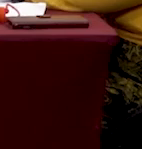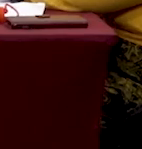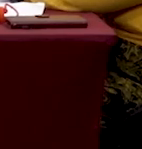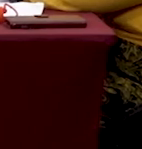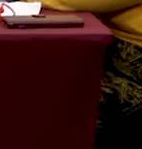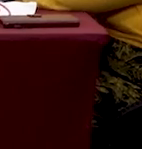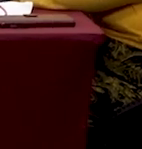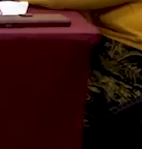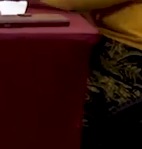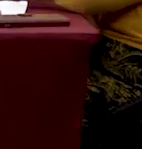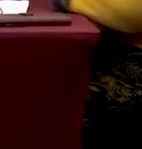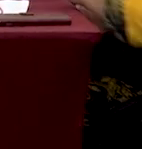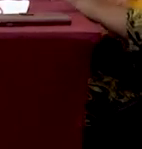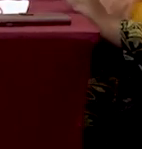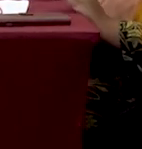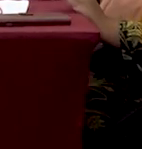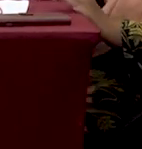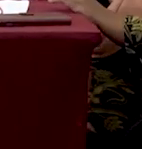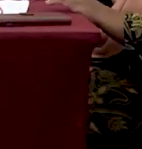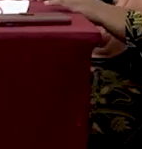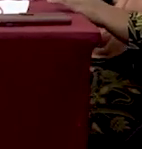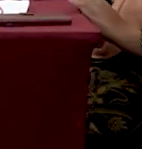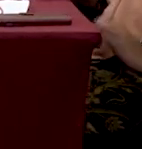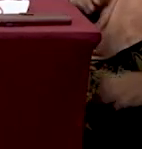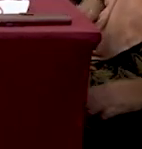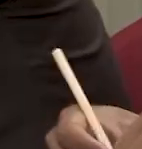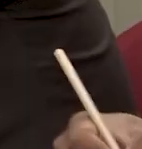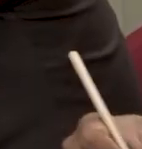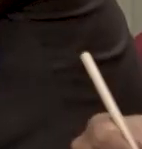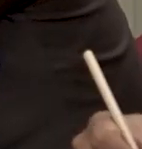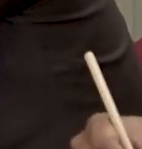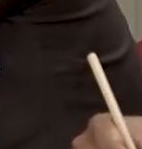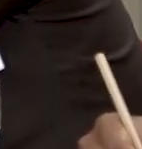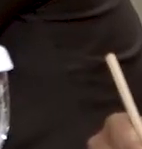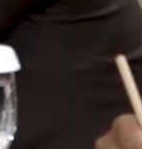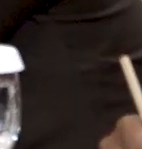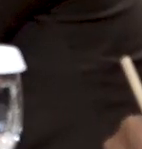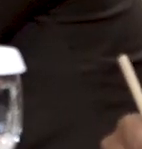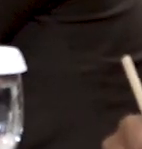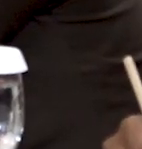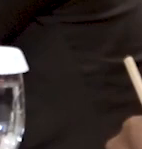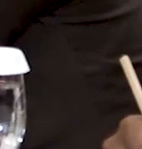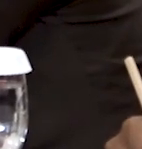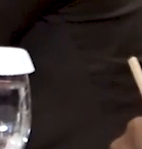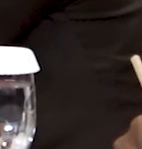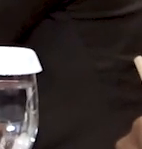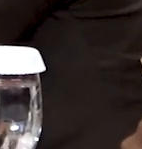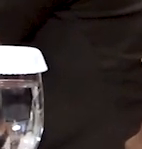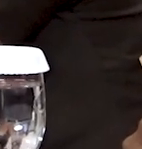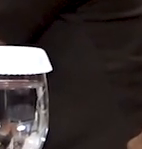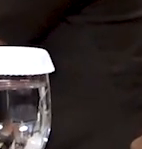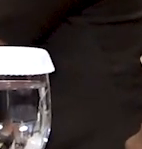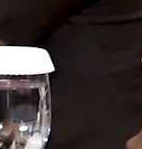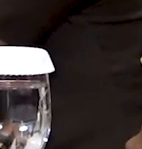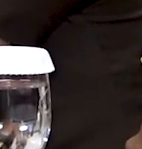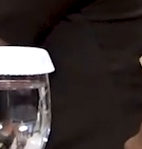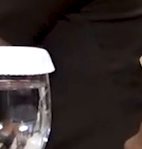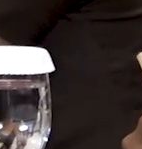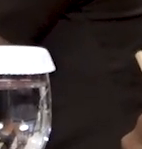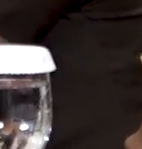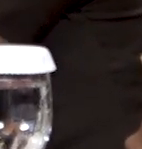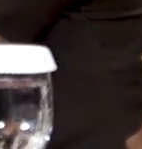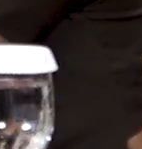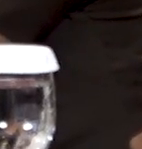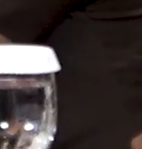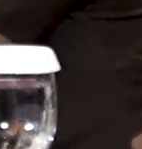pendampingan pasca juga makna penting msky telepon tak hanya kebijakan pendampingan juga yang sudah cukup baik cukup